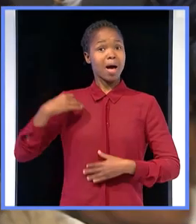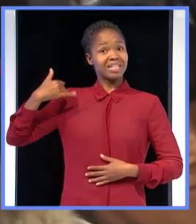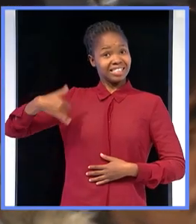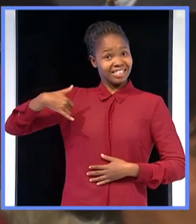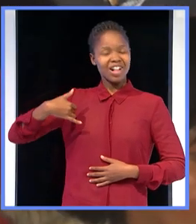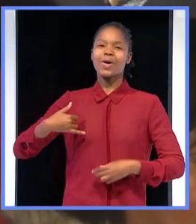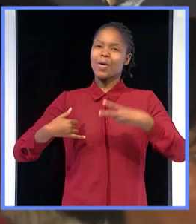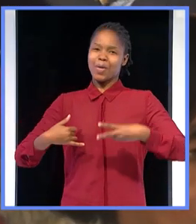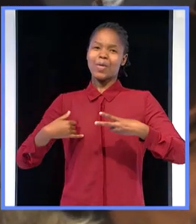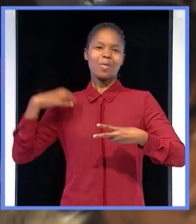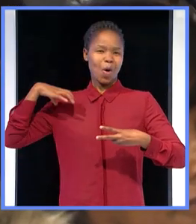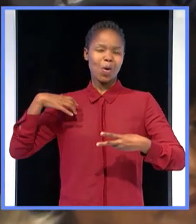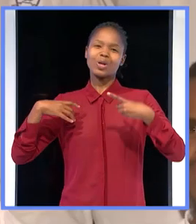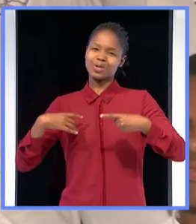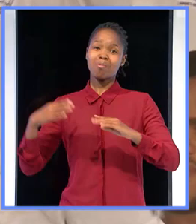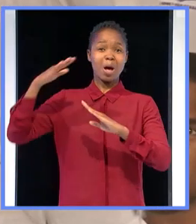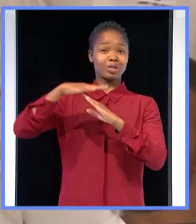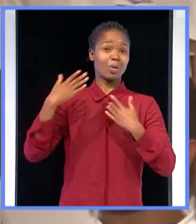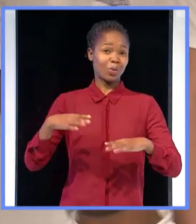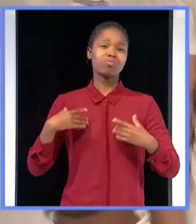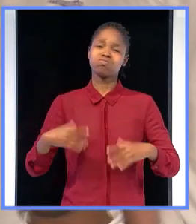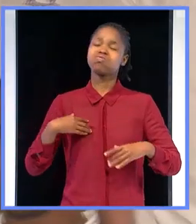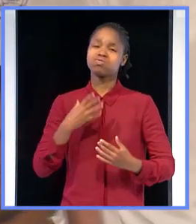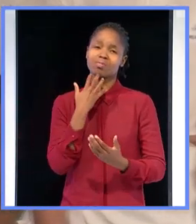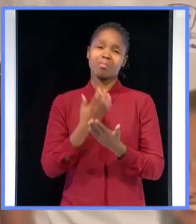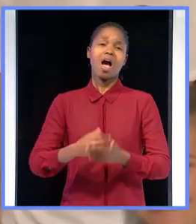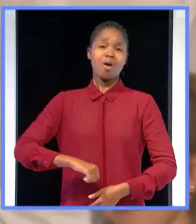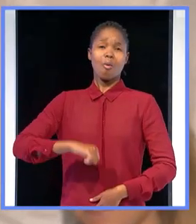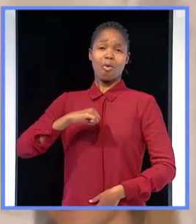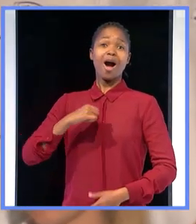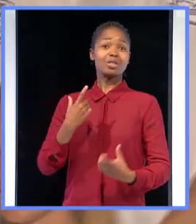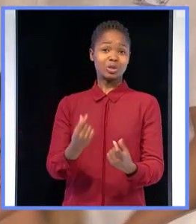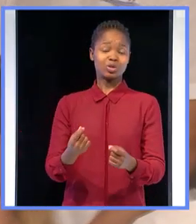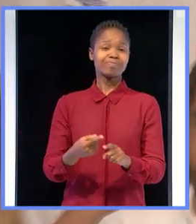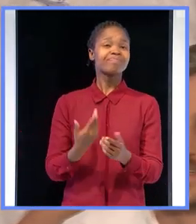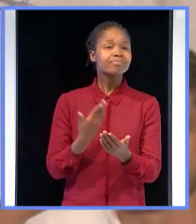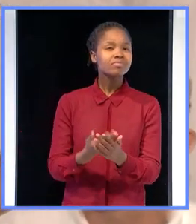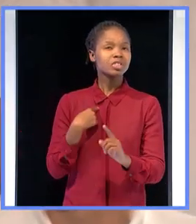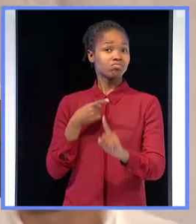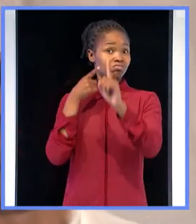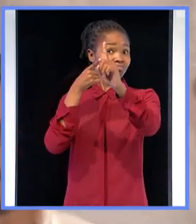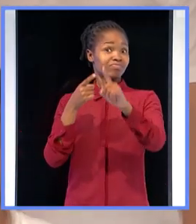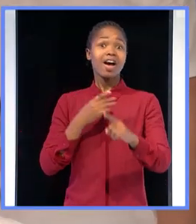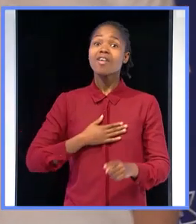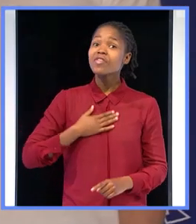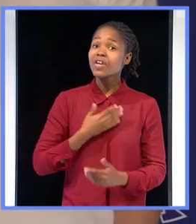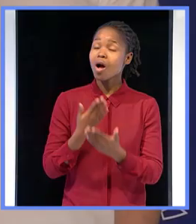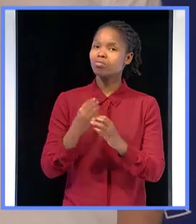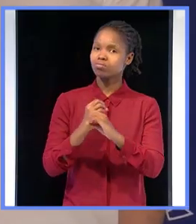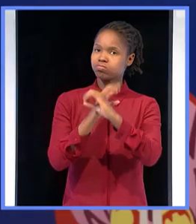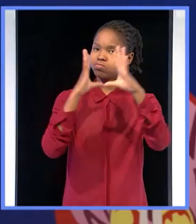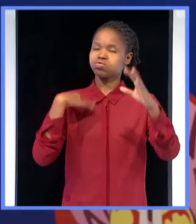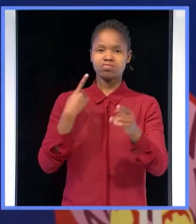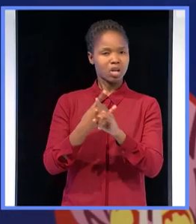spesiaal gevoel. Ek gaan nie met die insigte om te dink ek moet wen of ek moet hier of ek moet daar